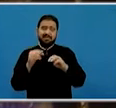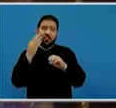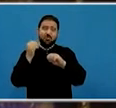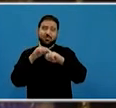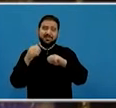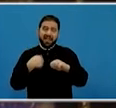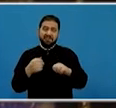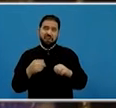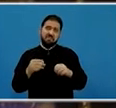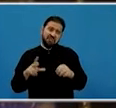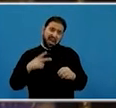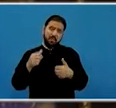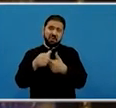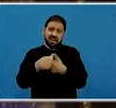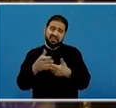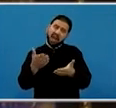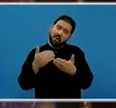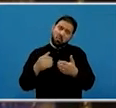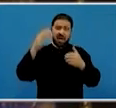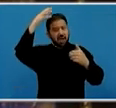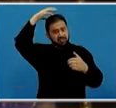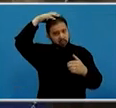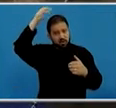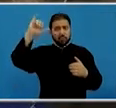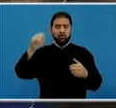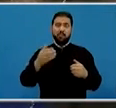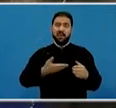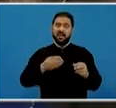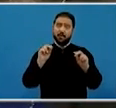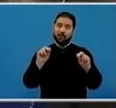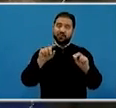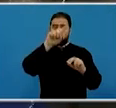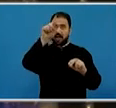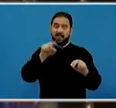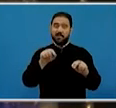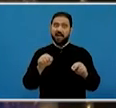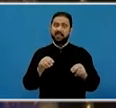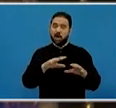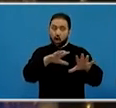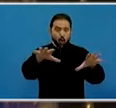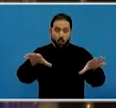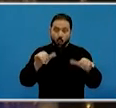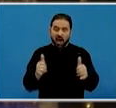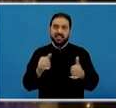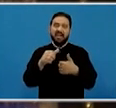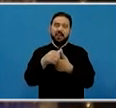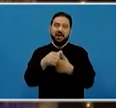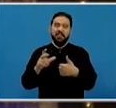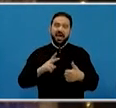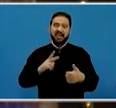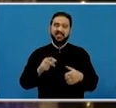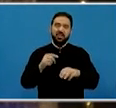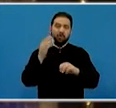prieteni și după aceea ne-am căsătorit. Și părintele profesor întreabă, acum în grupul ăsta restrâns de prieteni mai e soția